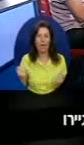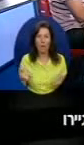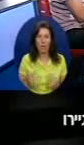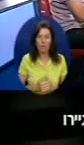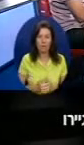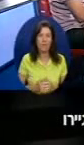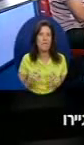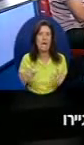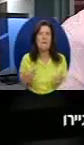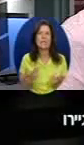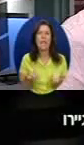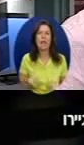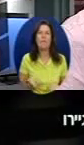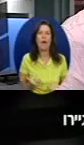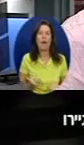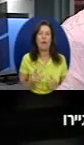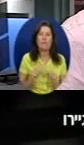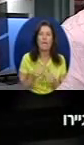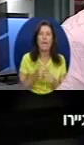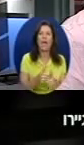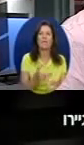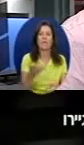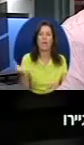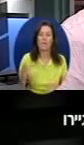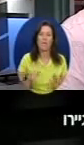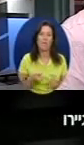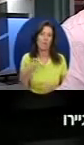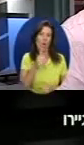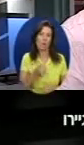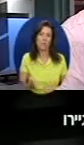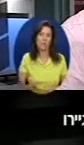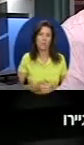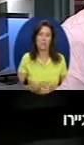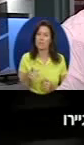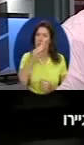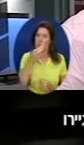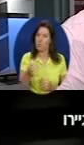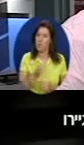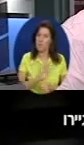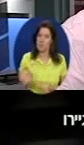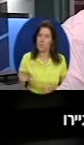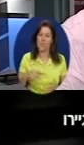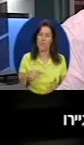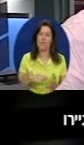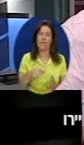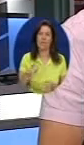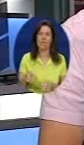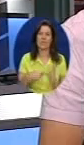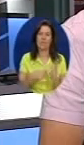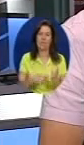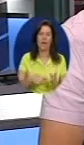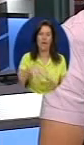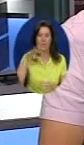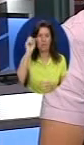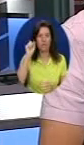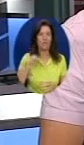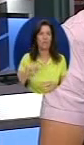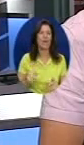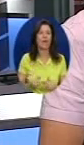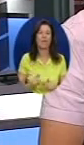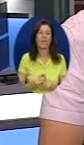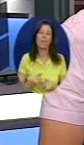רוצים? זאת שאלה מצוינת, כי בעצם היא משקפת את התפיסה כאילו קשים גרים לישראל